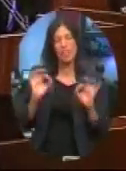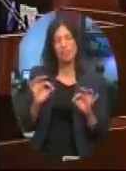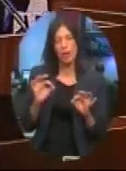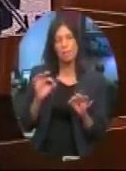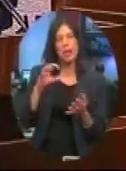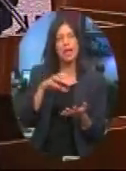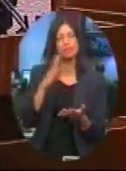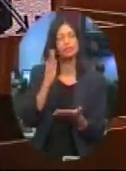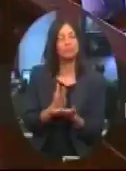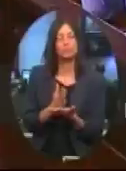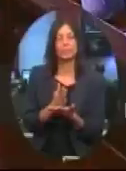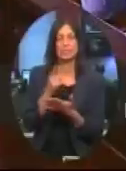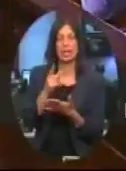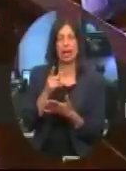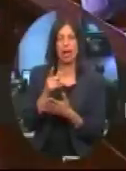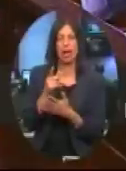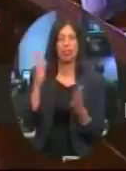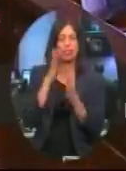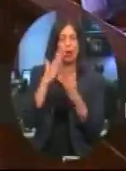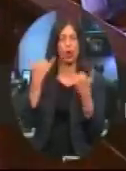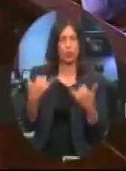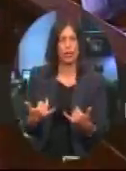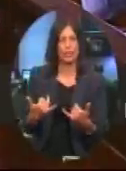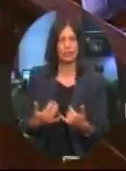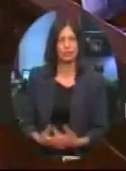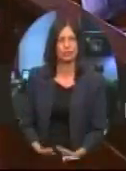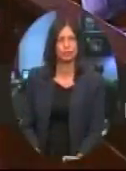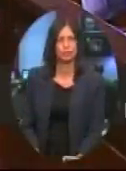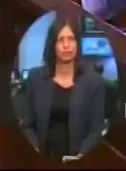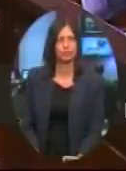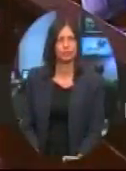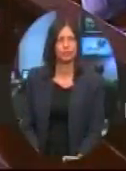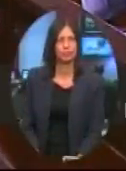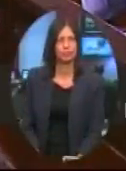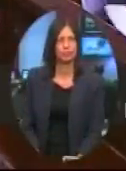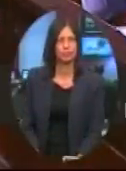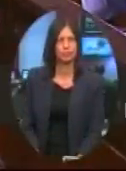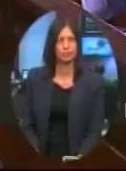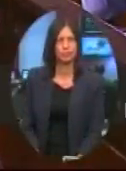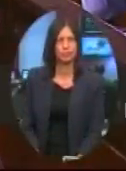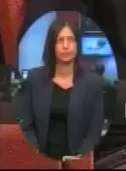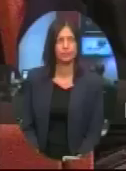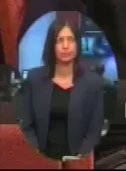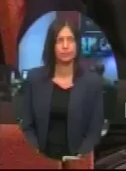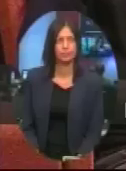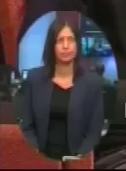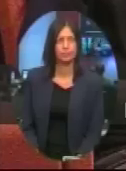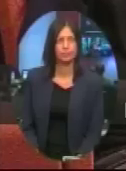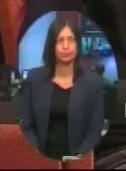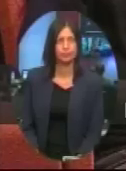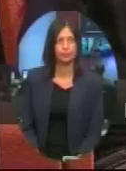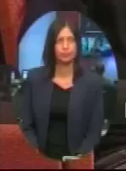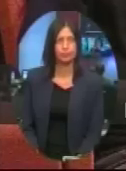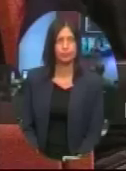גל הטרור הנוכחי. The Jewish people have been and will always be an integral part